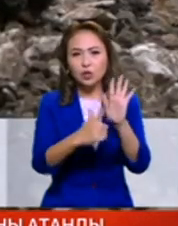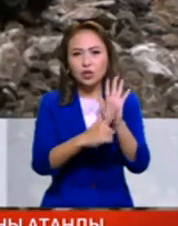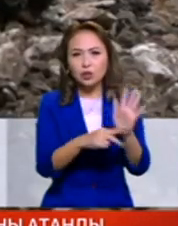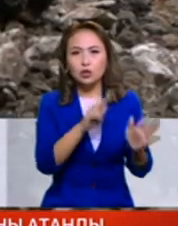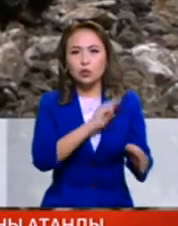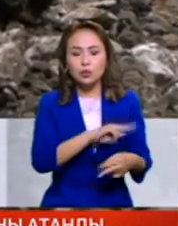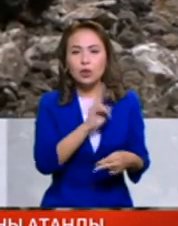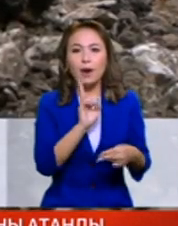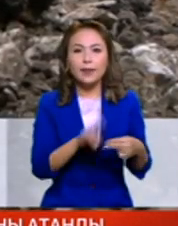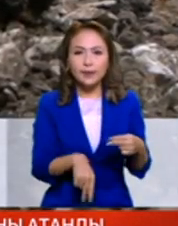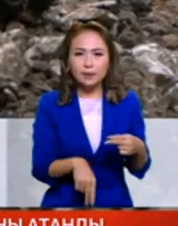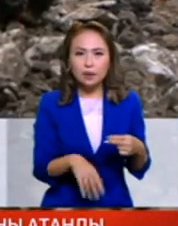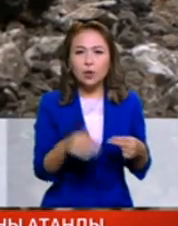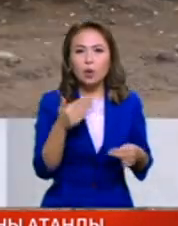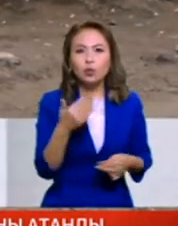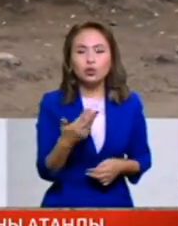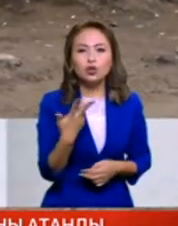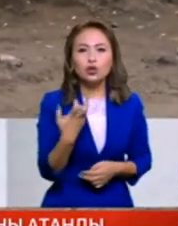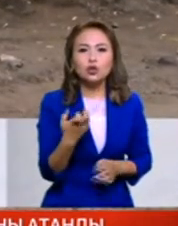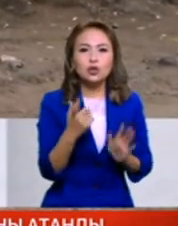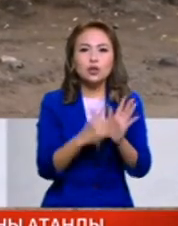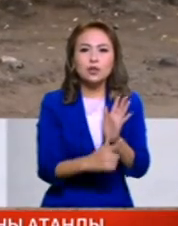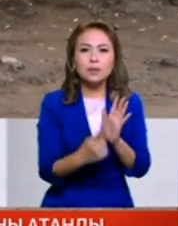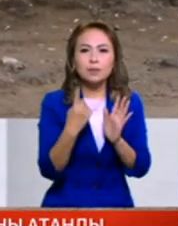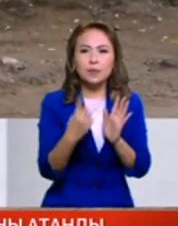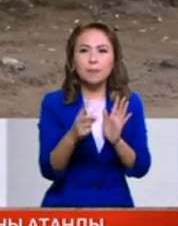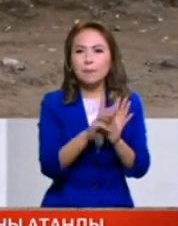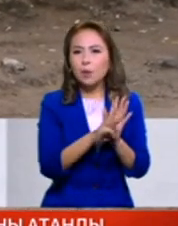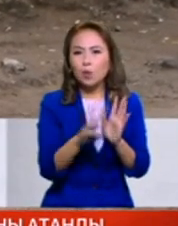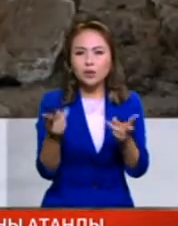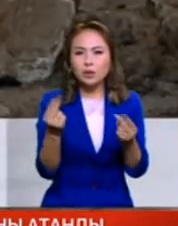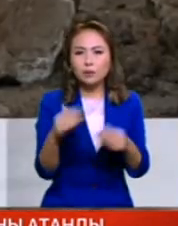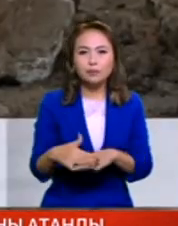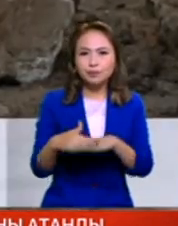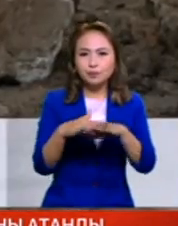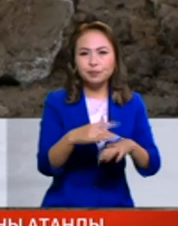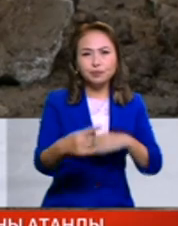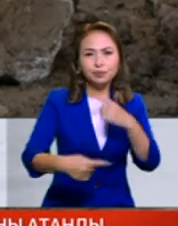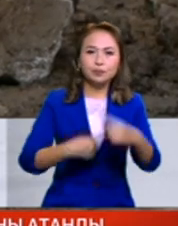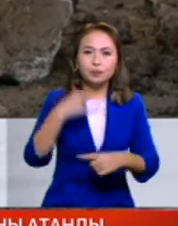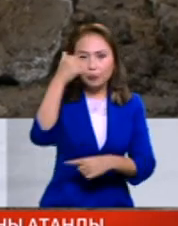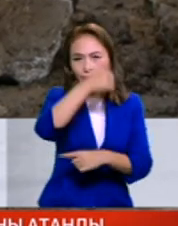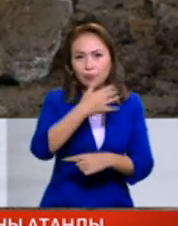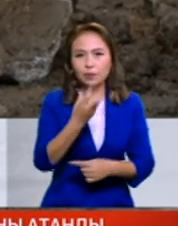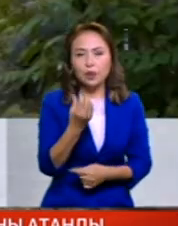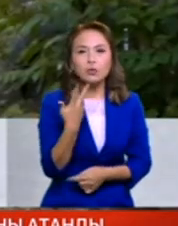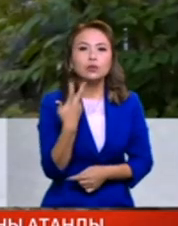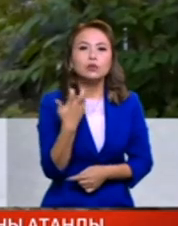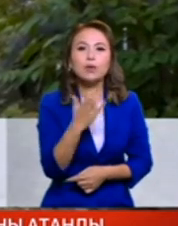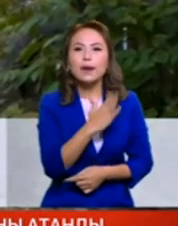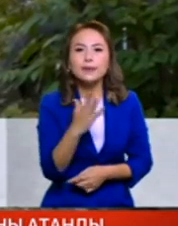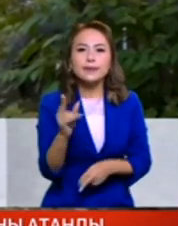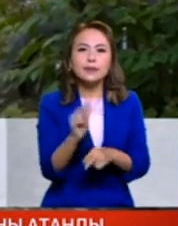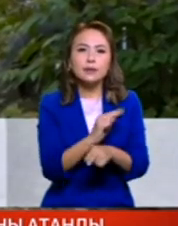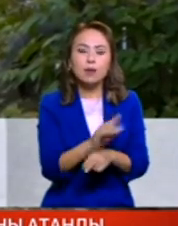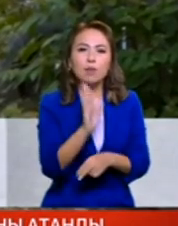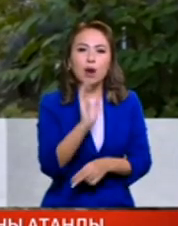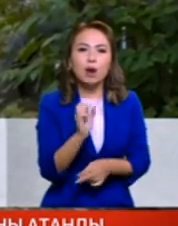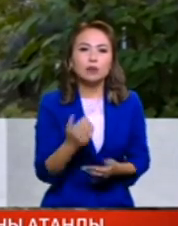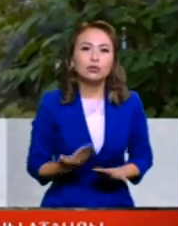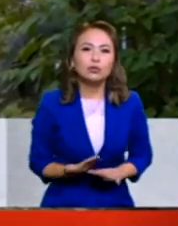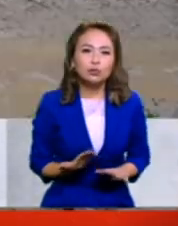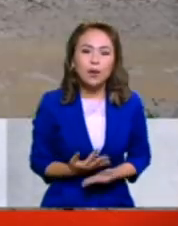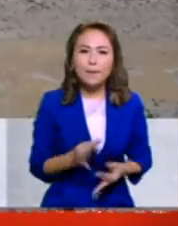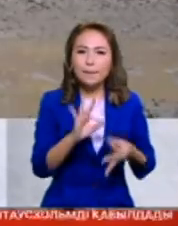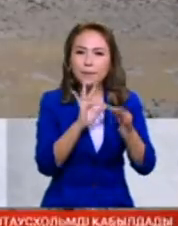Оның 57-сінде жұмыс аяқталды. Ол үшін 381 миллион теңге бөлінген. Келесі жылы тағы 300-ден астамы жөнделеді. Ал